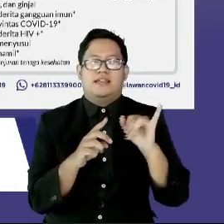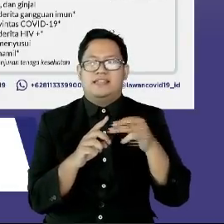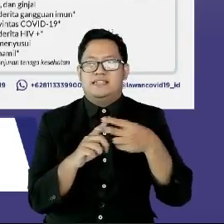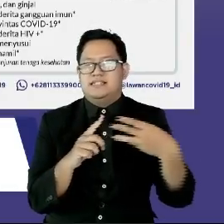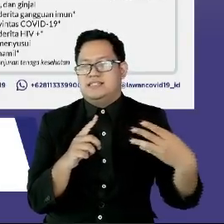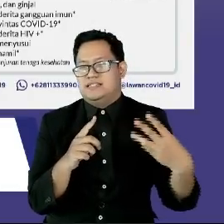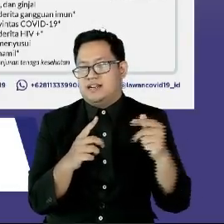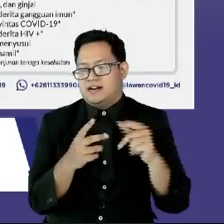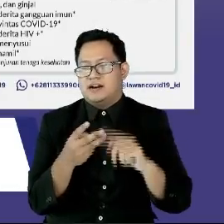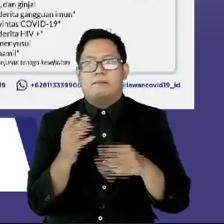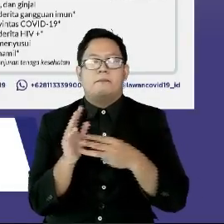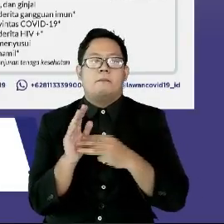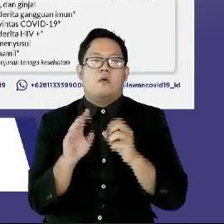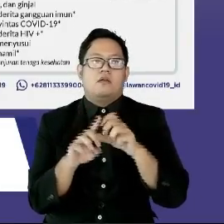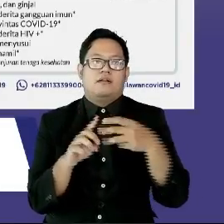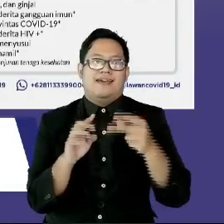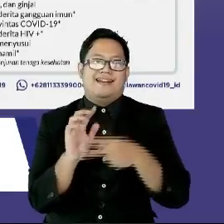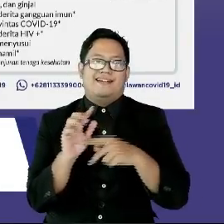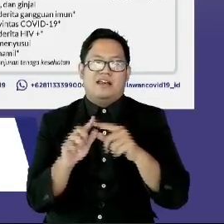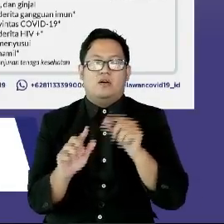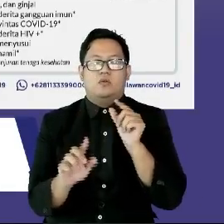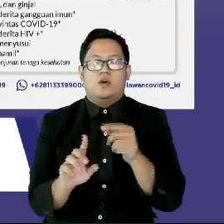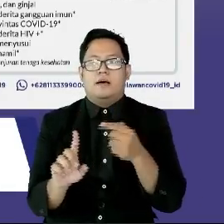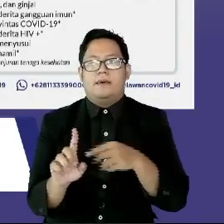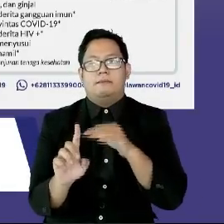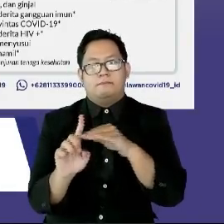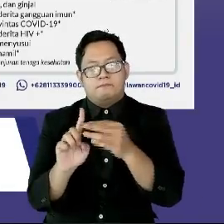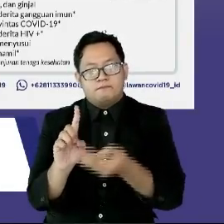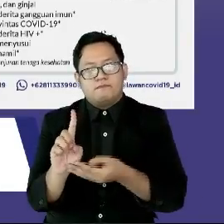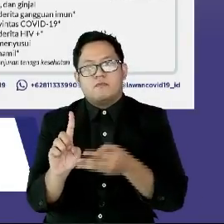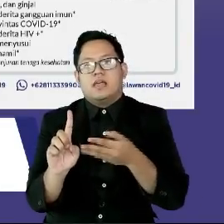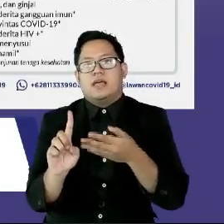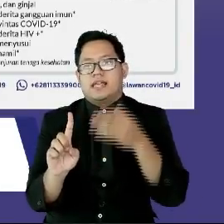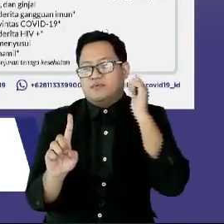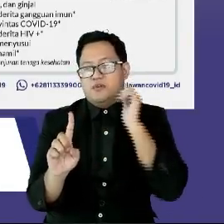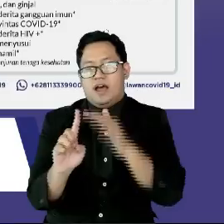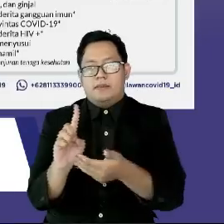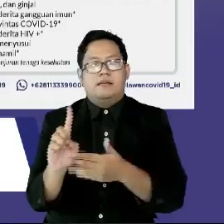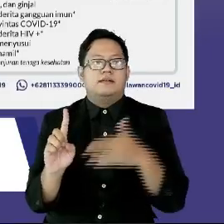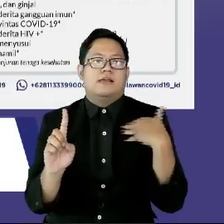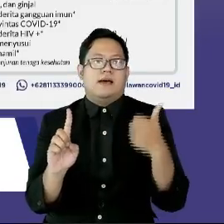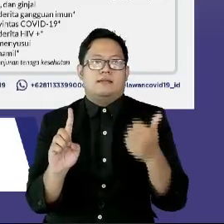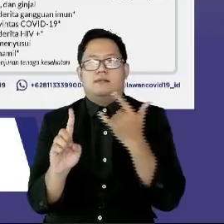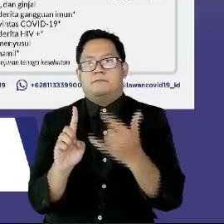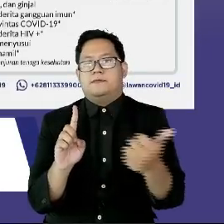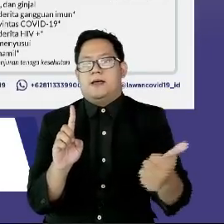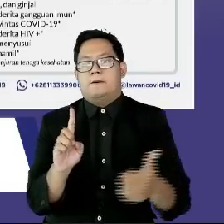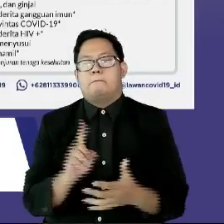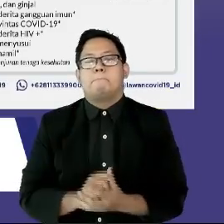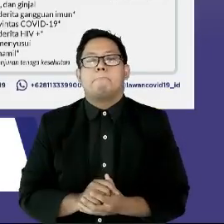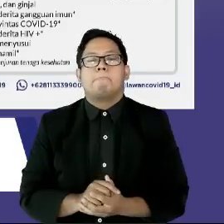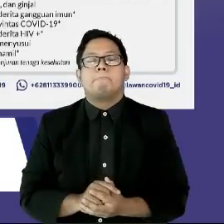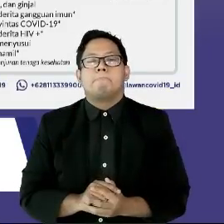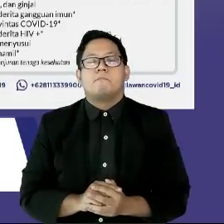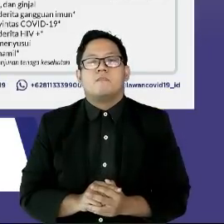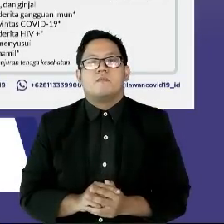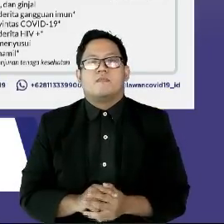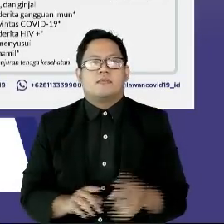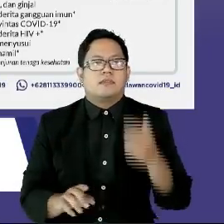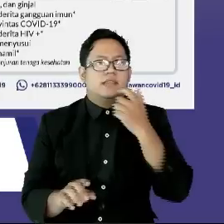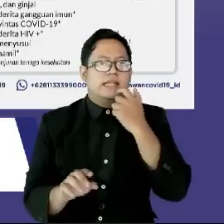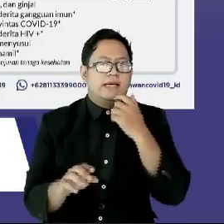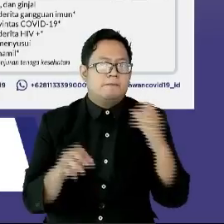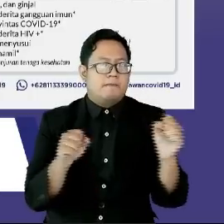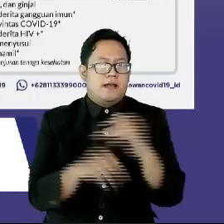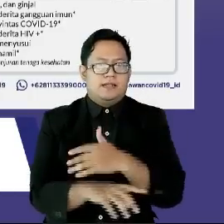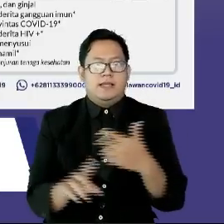ini semata-mata untuk mengoptimalkan manfaat kesehatan dibandingkan efek negatifnya. Terkait praktek menyuntikkan jenis